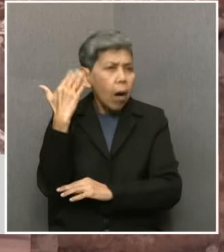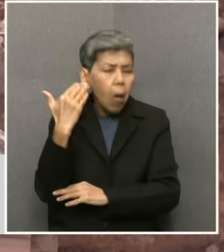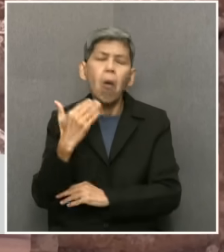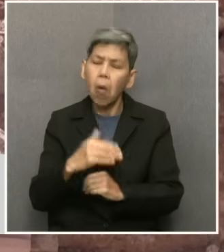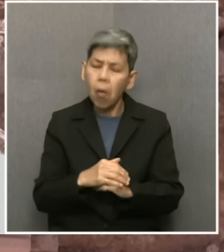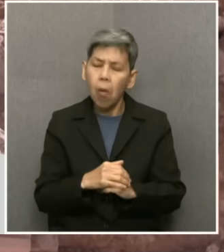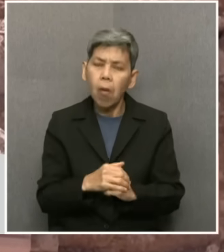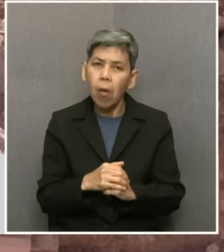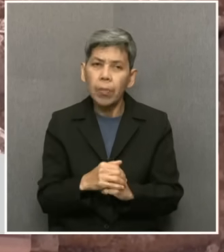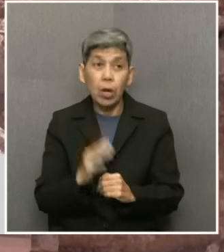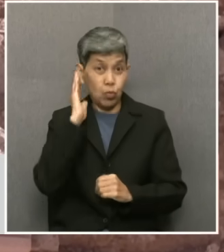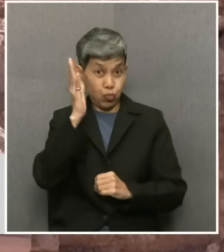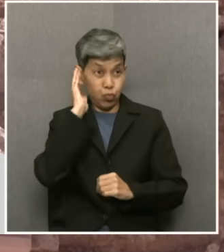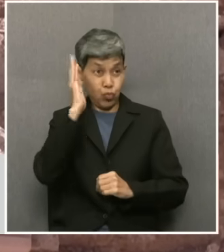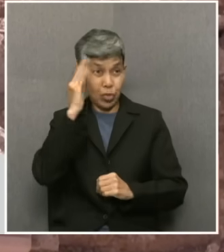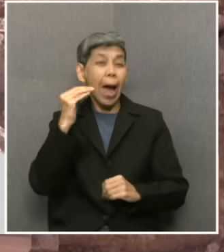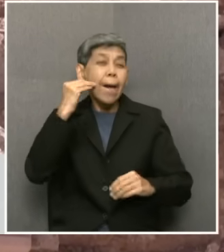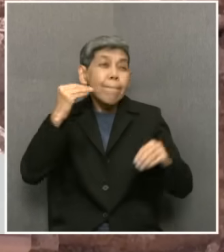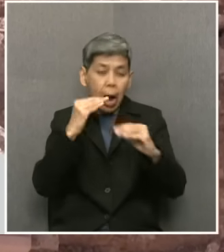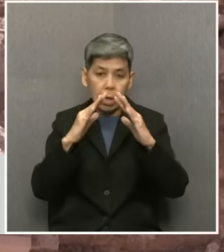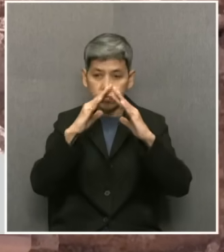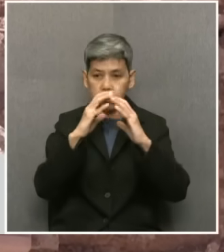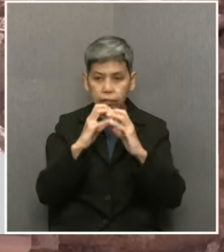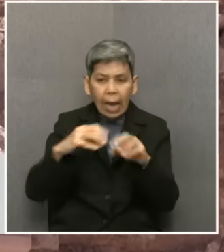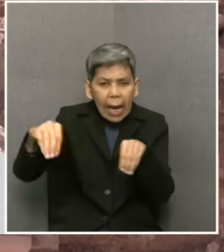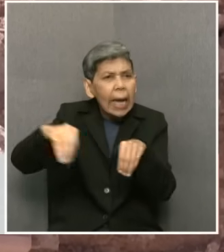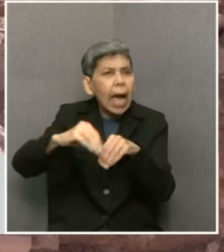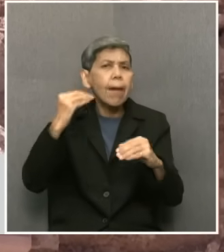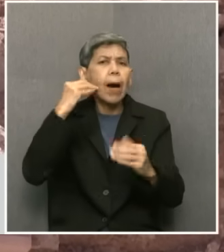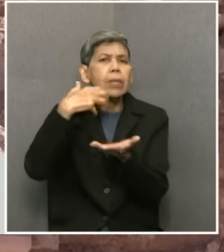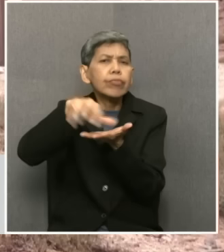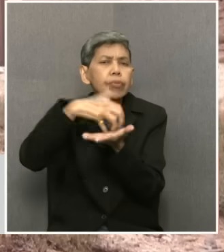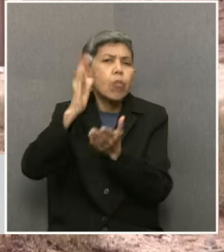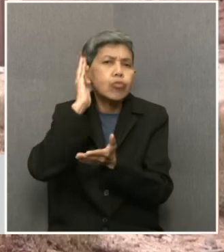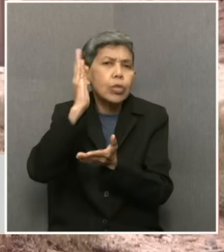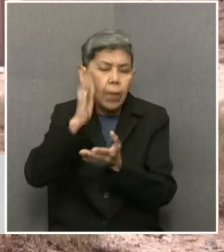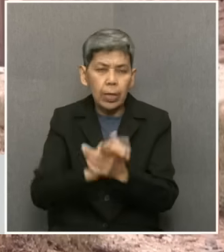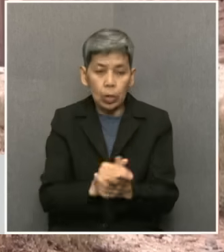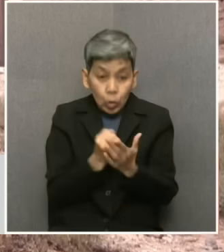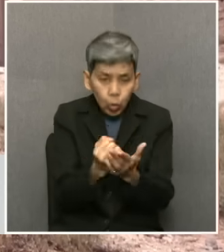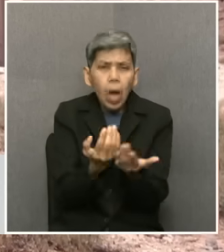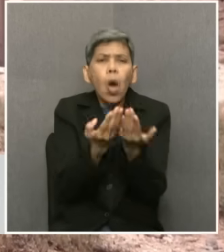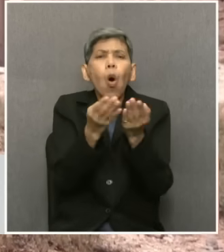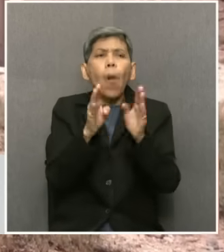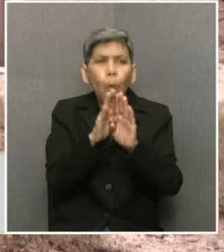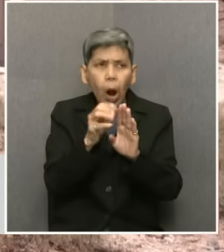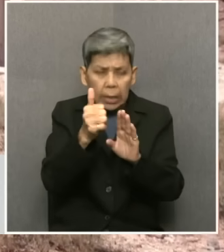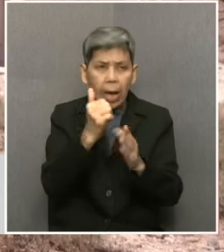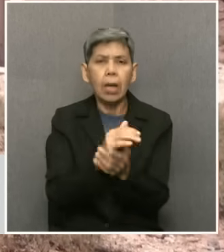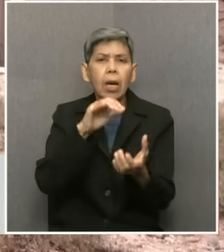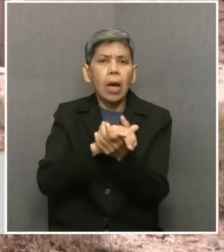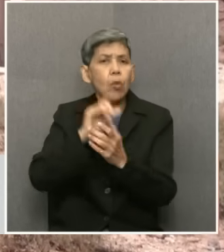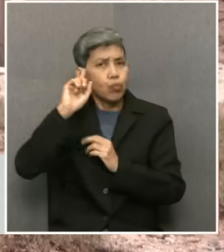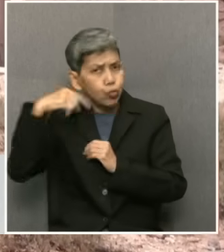ครับชายคนหนึ่งที่บ้านของเขาเนี่ยพังถล่มใกล้กับมัสยิดแห่งนี้เล่าให้ฟังว่าช่วยชีวิตครอบครัวก็คือภรรย